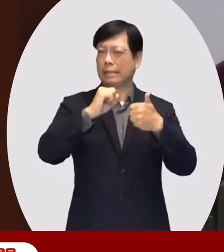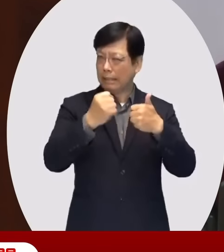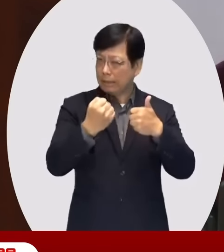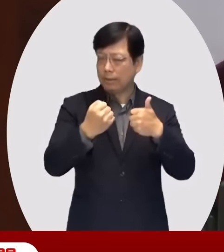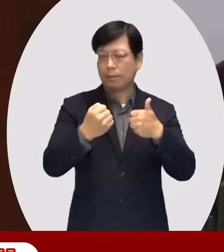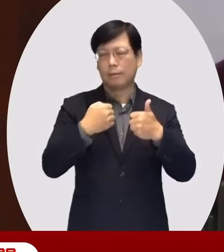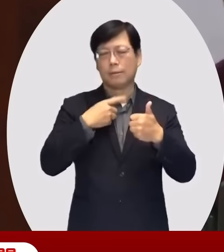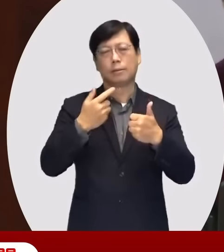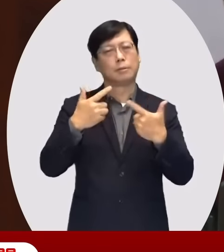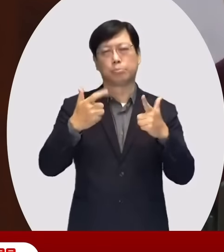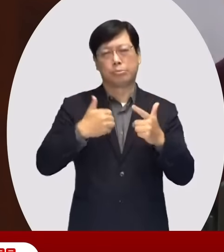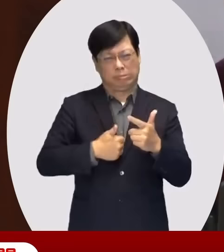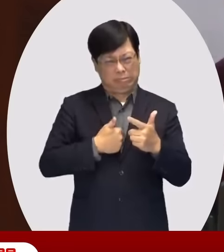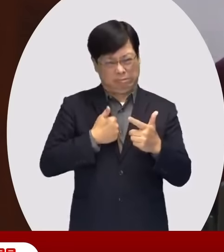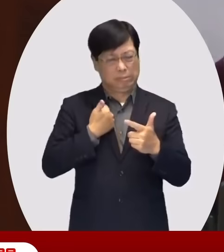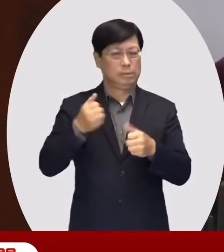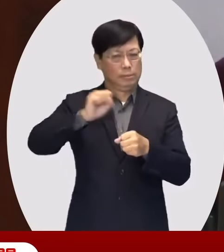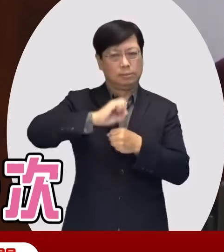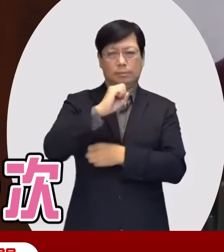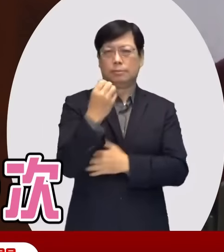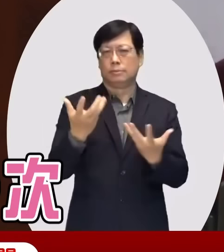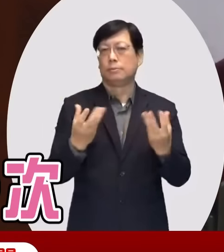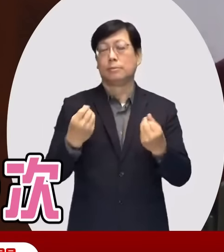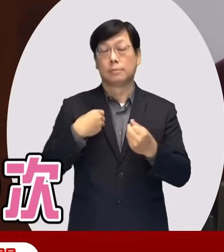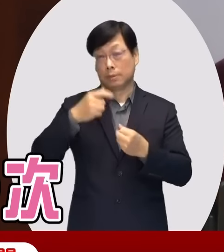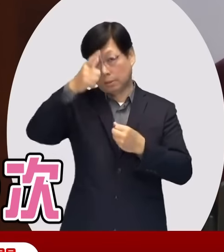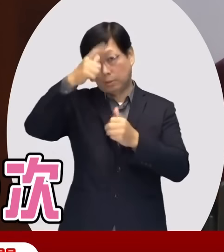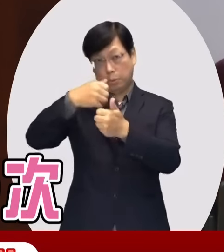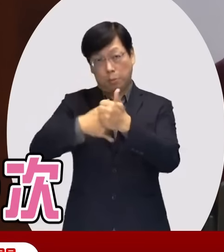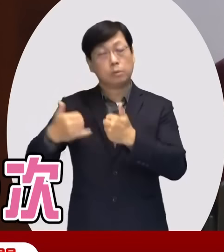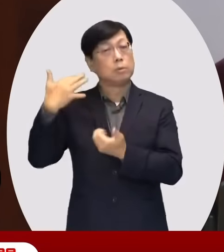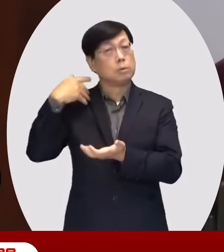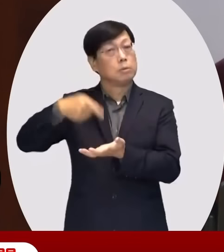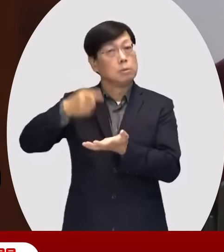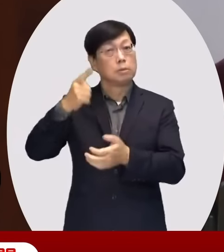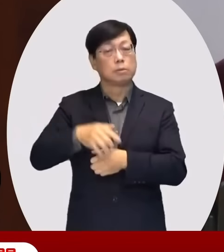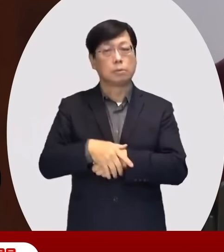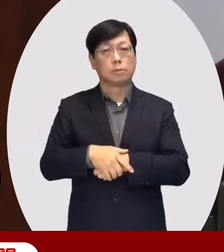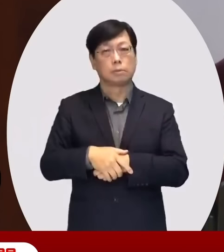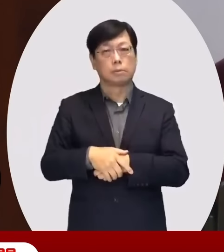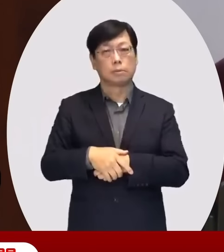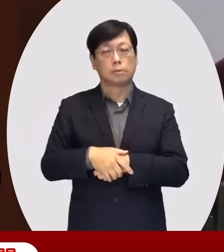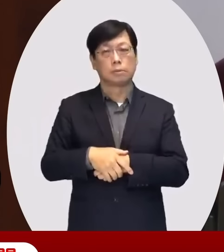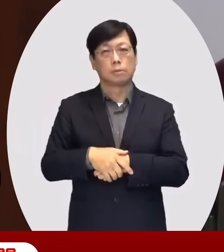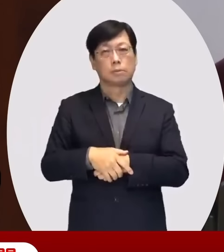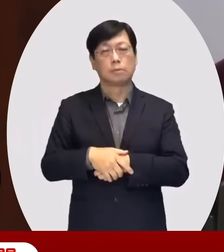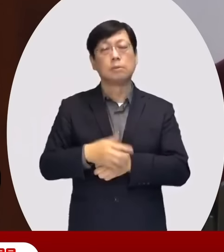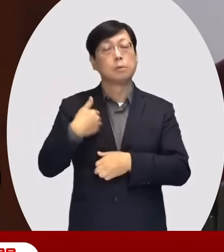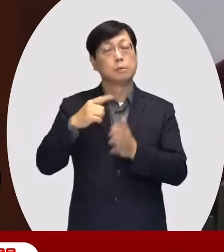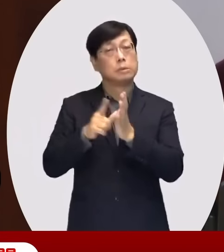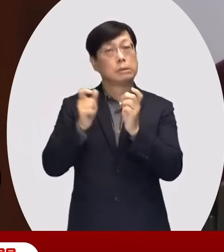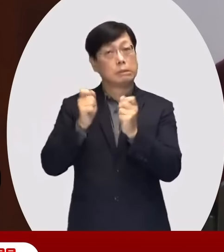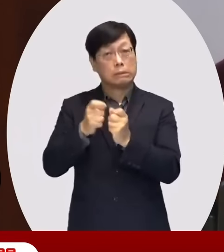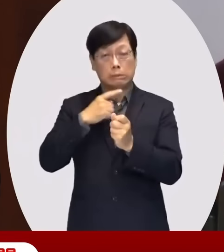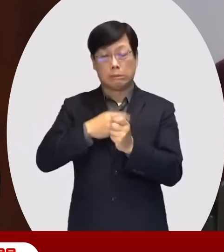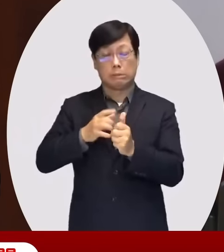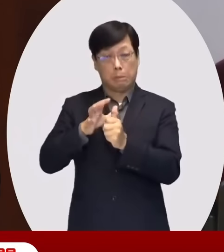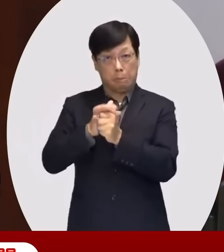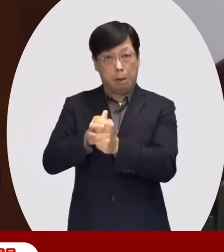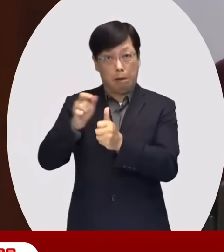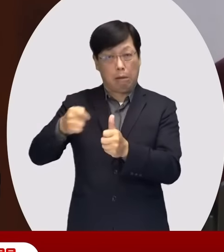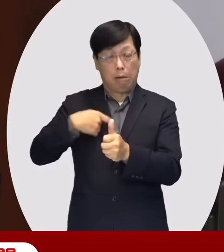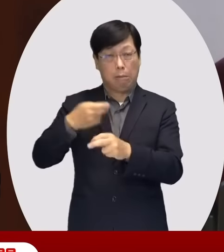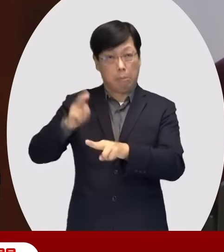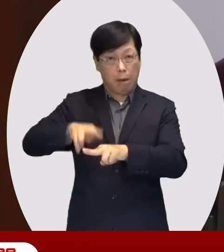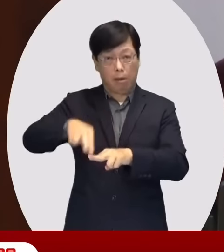质、训示的规定，不真正义务。黄国昌委员在上一次我们为暂时处分而行